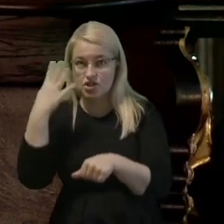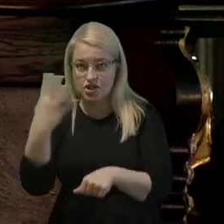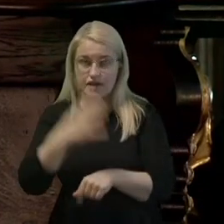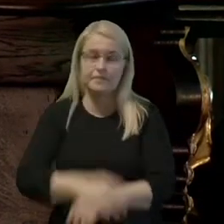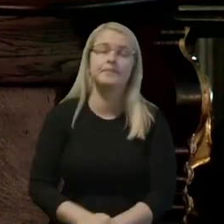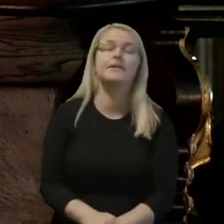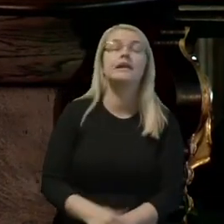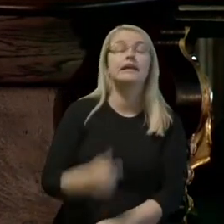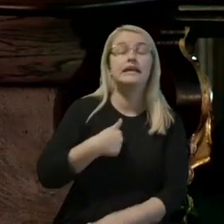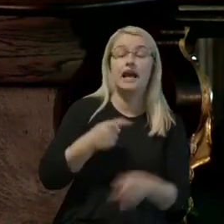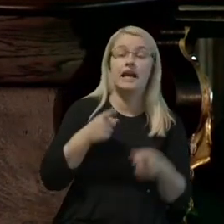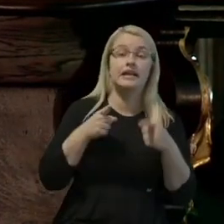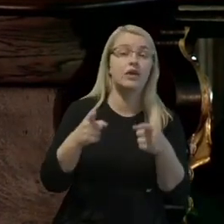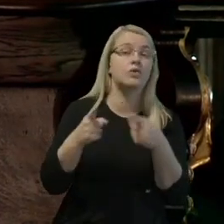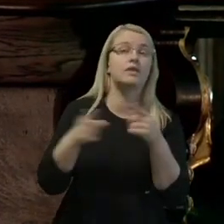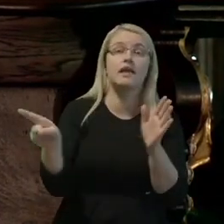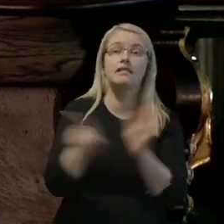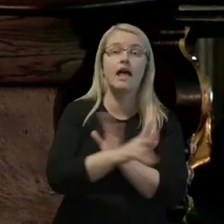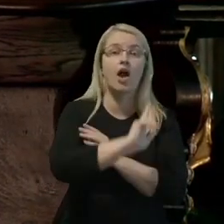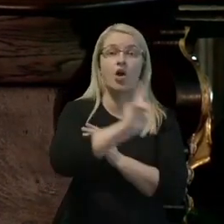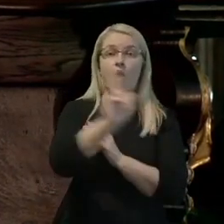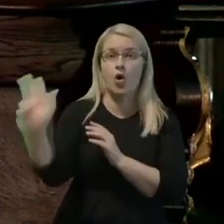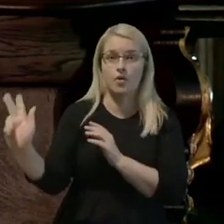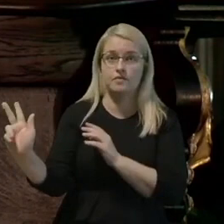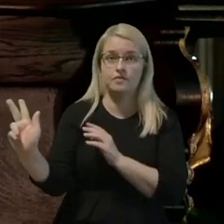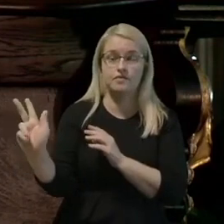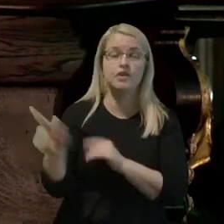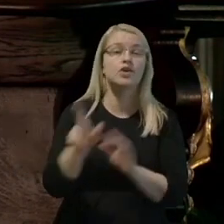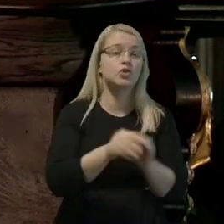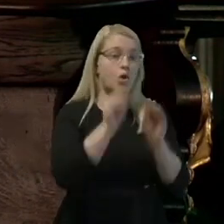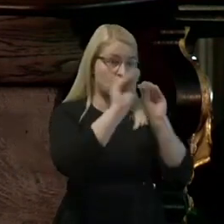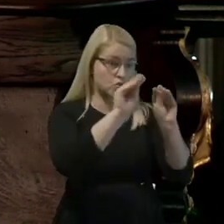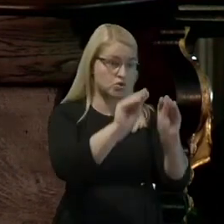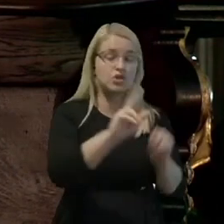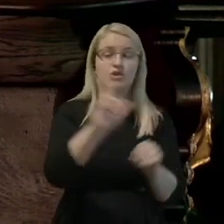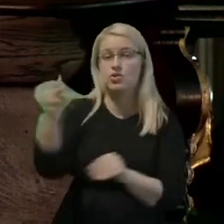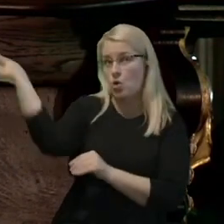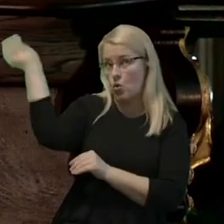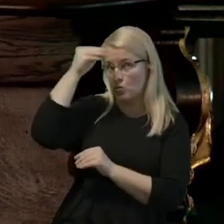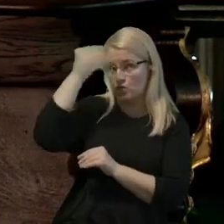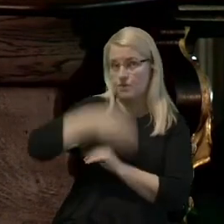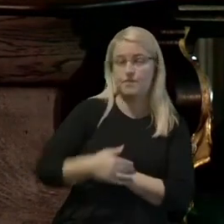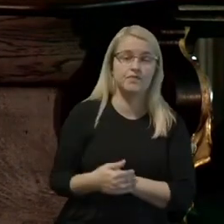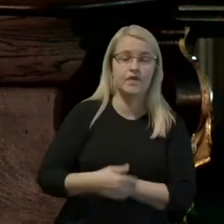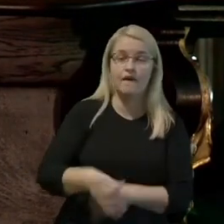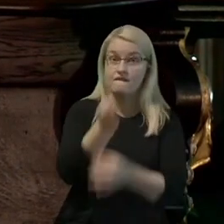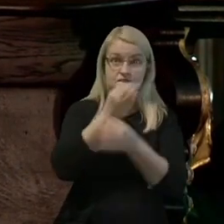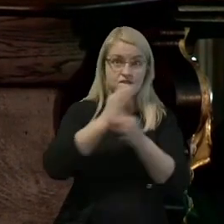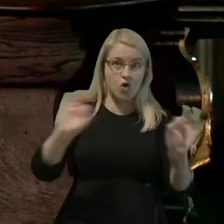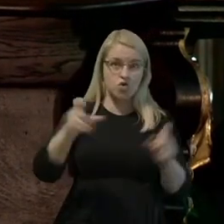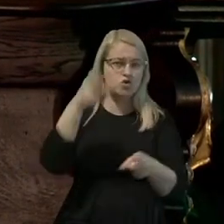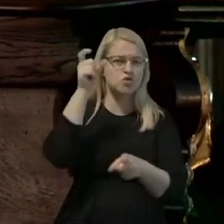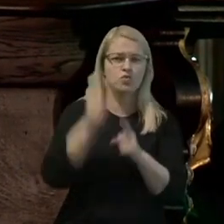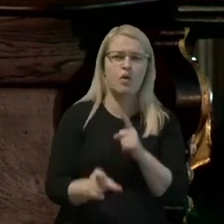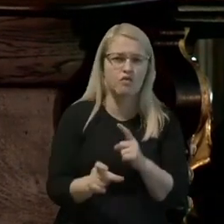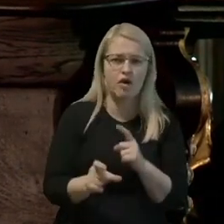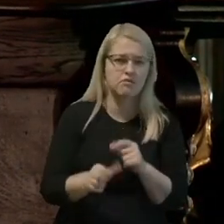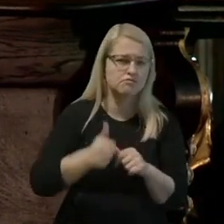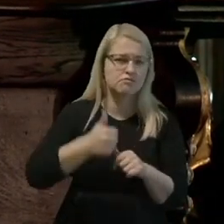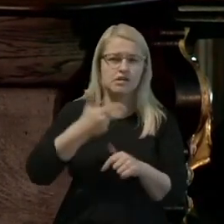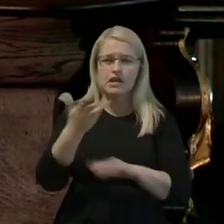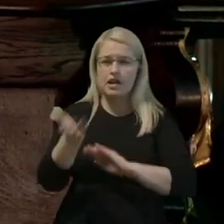2023-2024 i skieruję ją do uczących i uczonych. Wolność, słowo odmieniane na